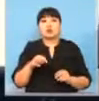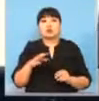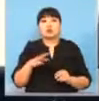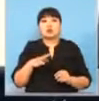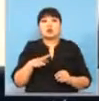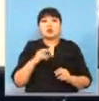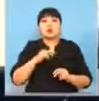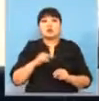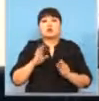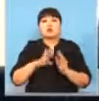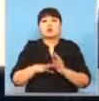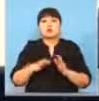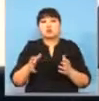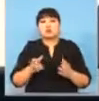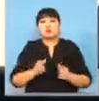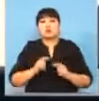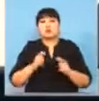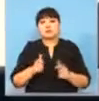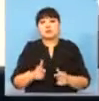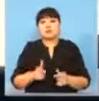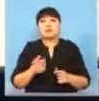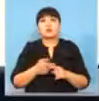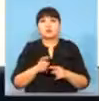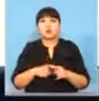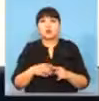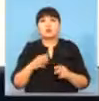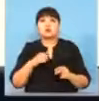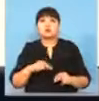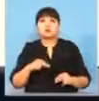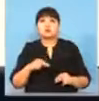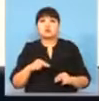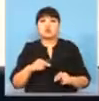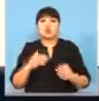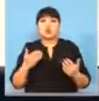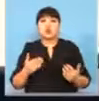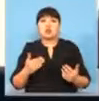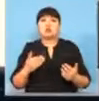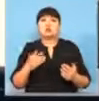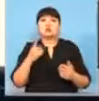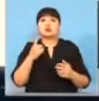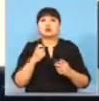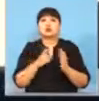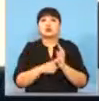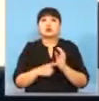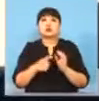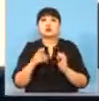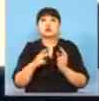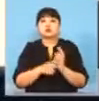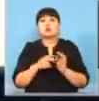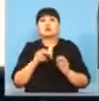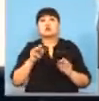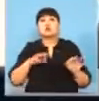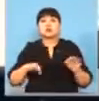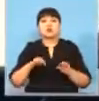17767 жұмыссыздарды жұмысқа орналастыру жөнінде. Бұл жұмыс қазір 187 жоба іске асты,